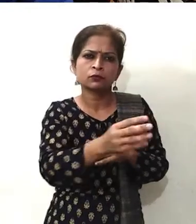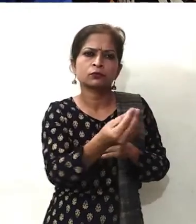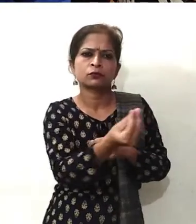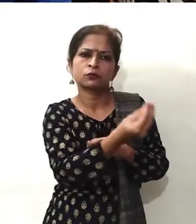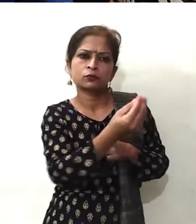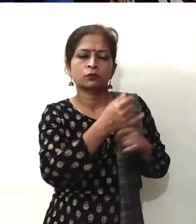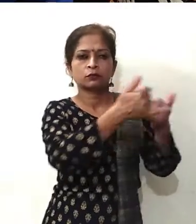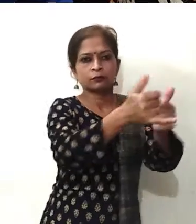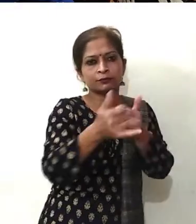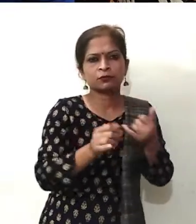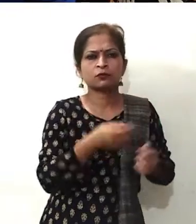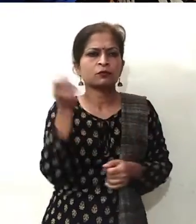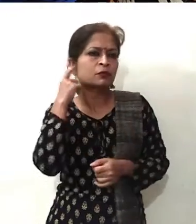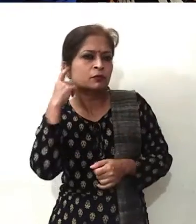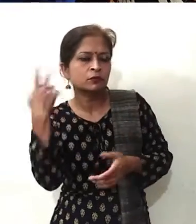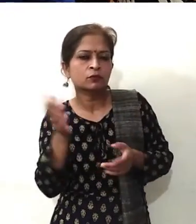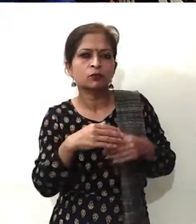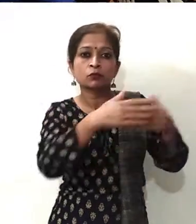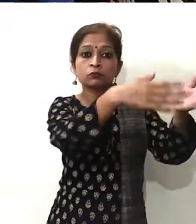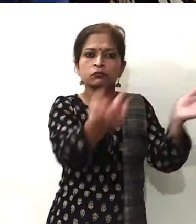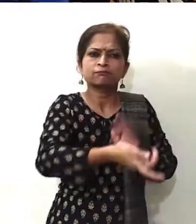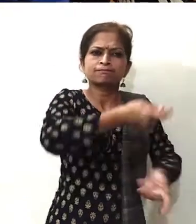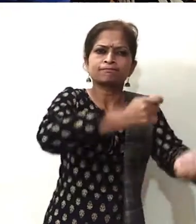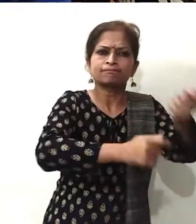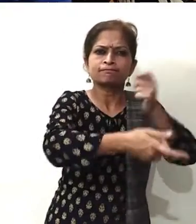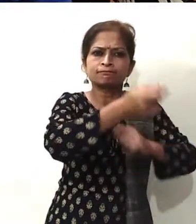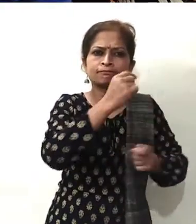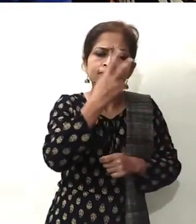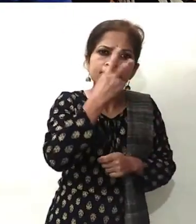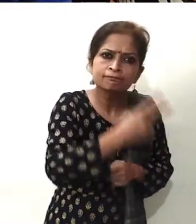शोर मचा रखा था, एक कुएं के अंदर देख रहे थे सारे के सारे बच्चे यूं।